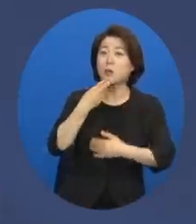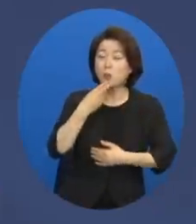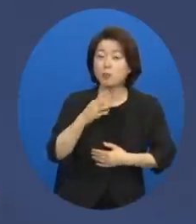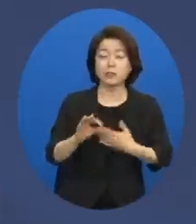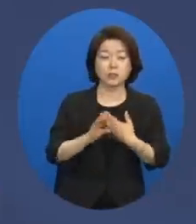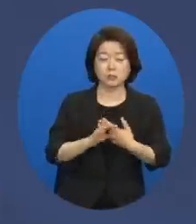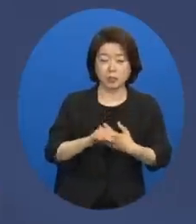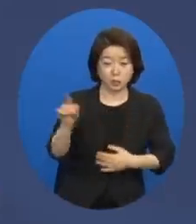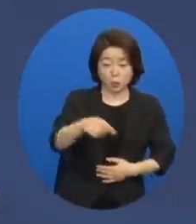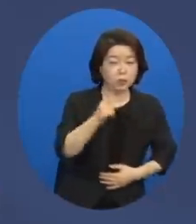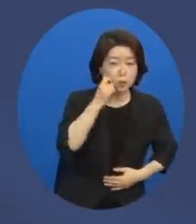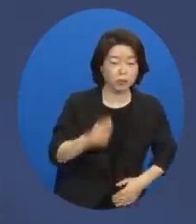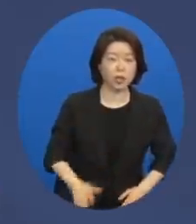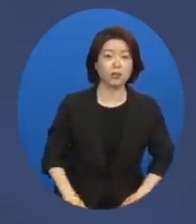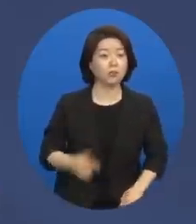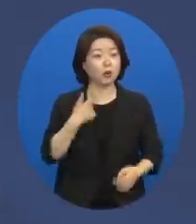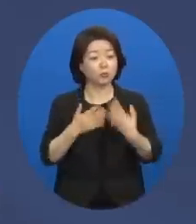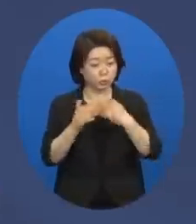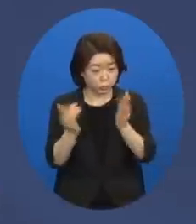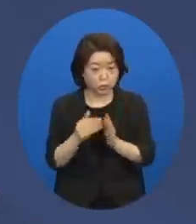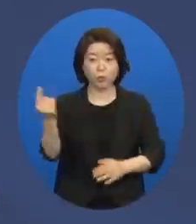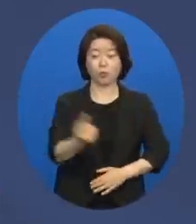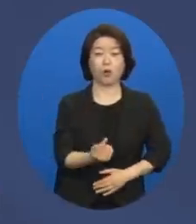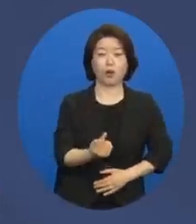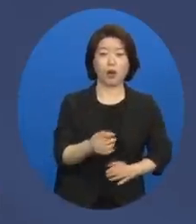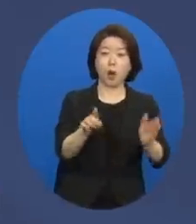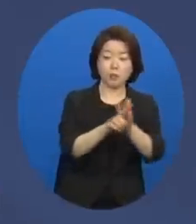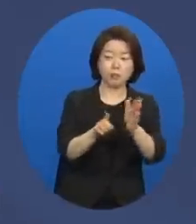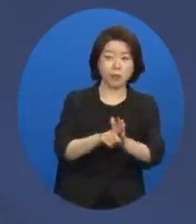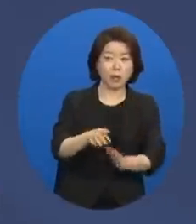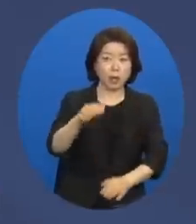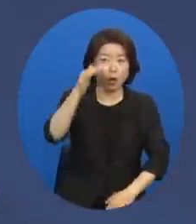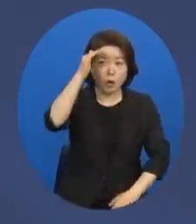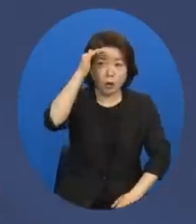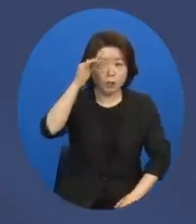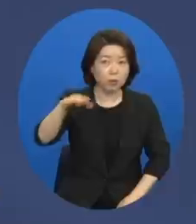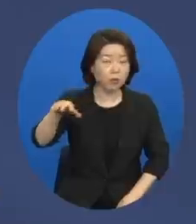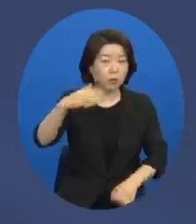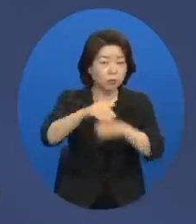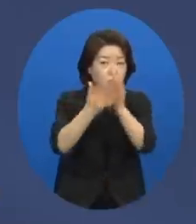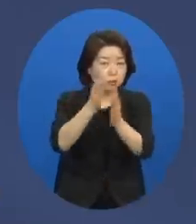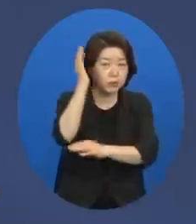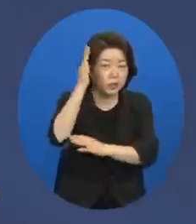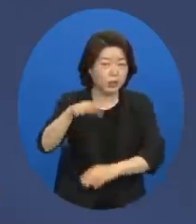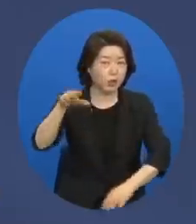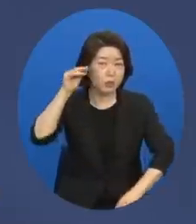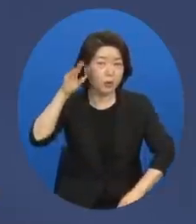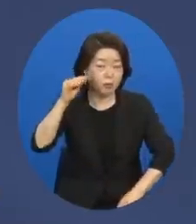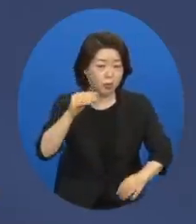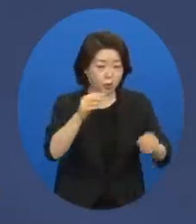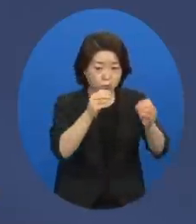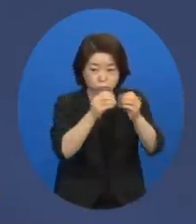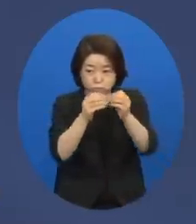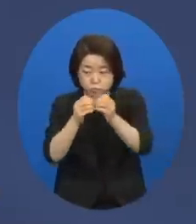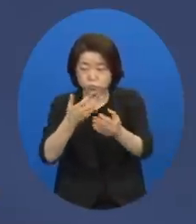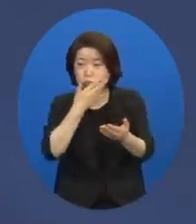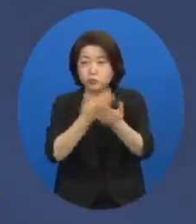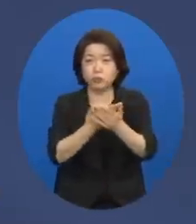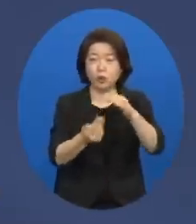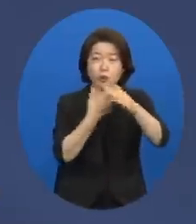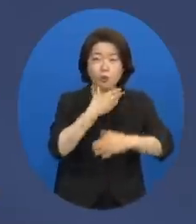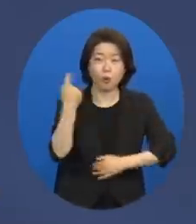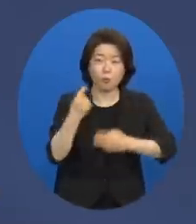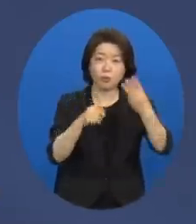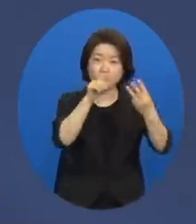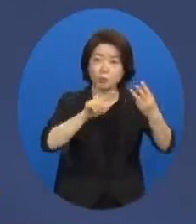하고 이제 들어왔단 말이에요. 그리고 그냥 들려주는 얘기, 성경 얘기, 성경의 중요 요절이 요한복음 3장 16절이라길래